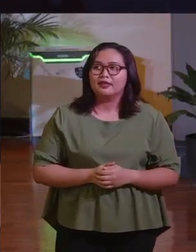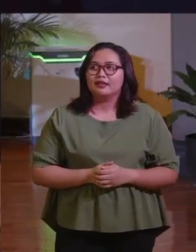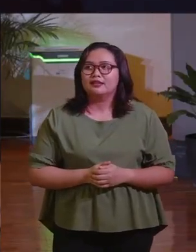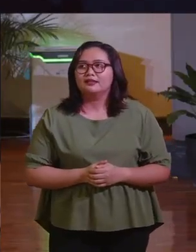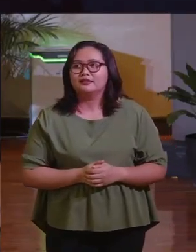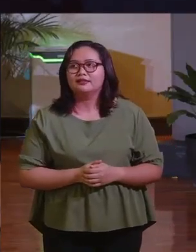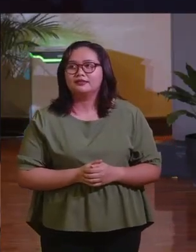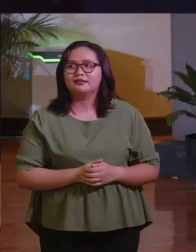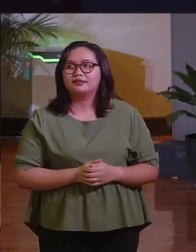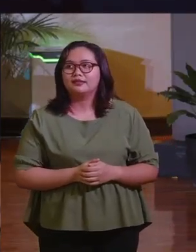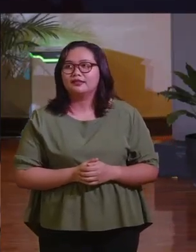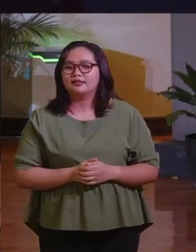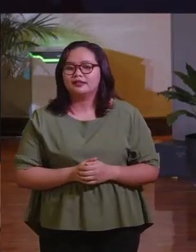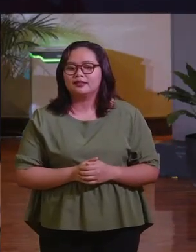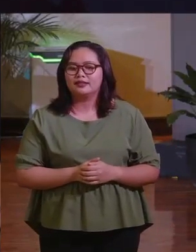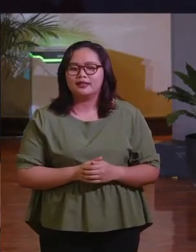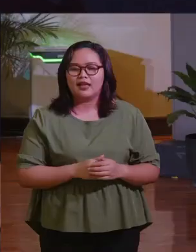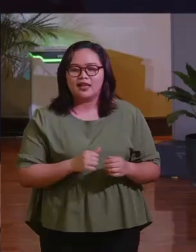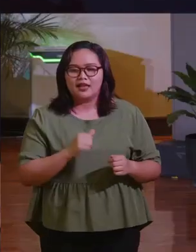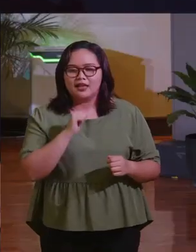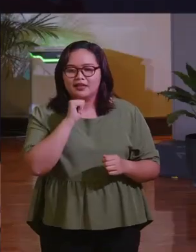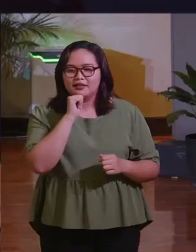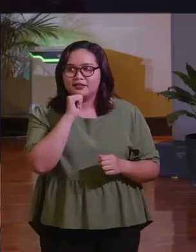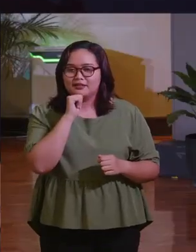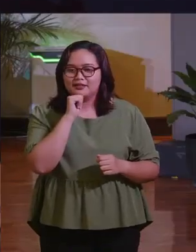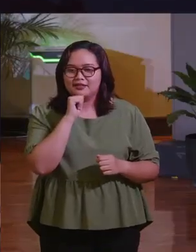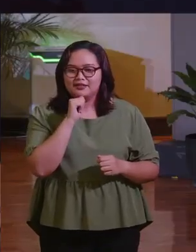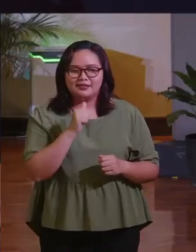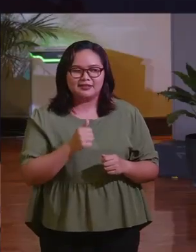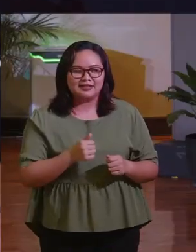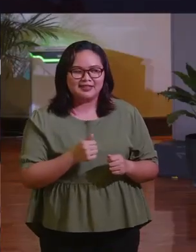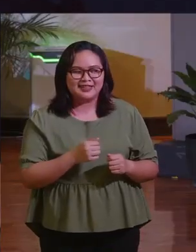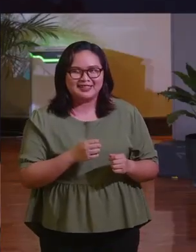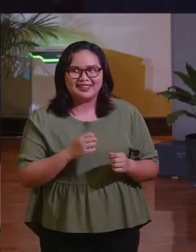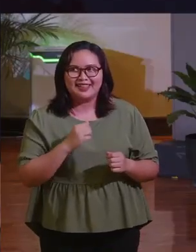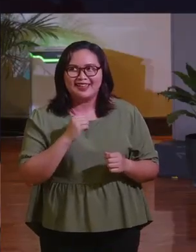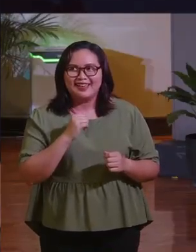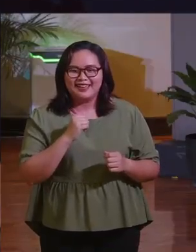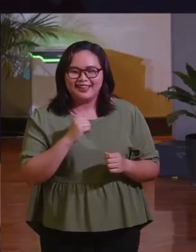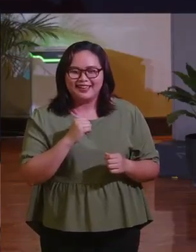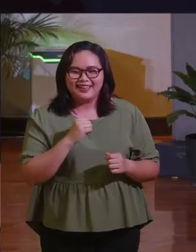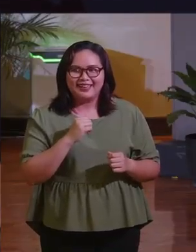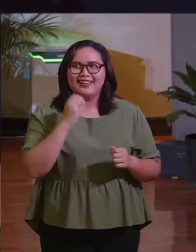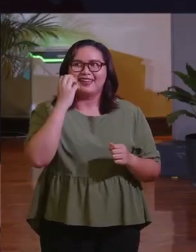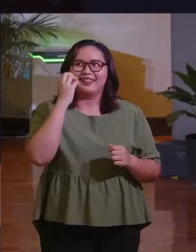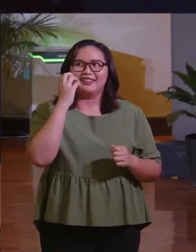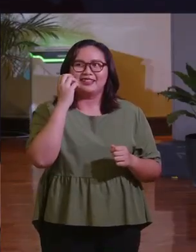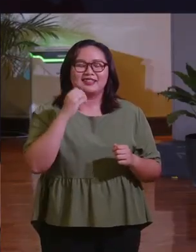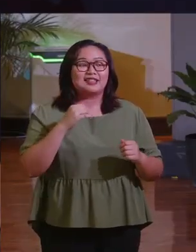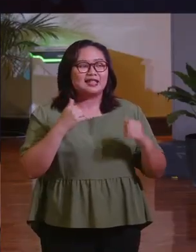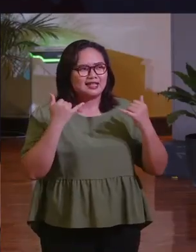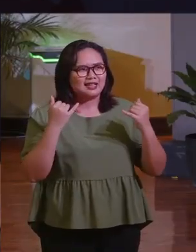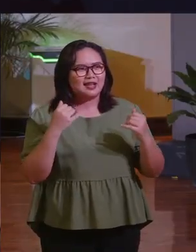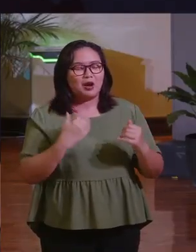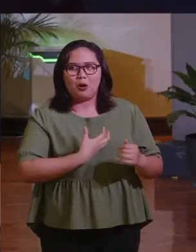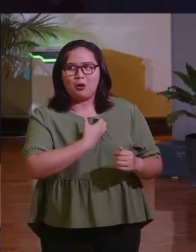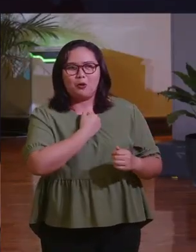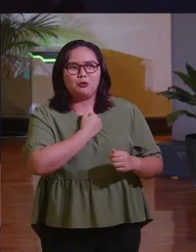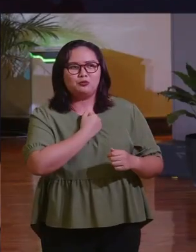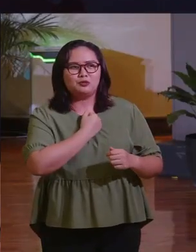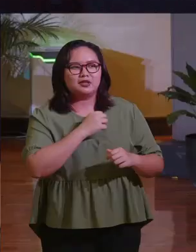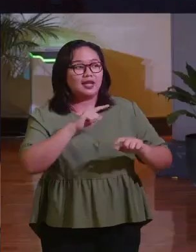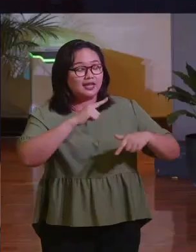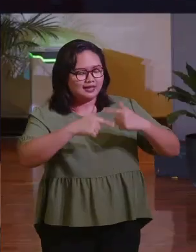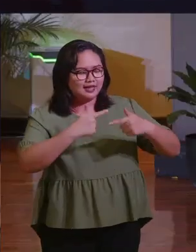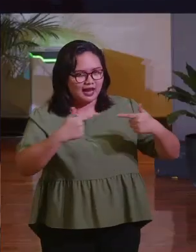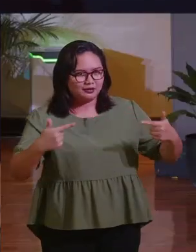Hindi naman po kapulaan 'yon, no? Maganda po sana na ang kanilang sariling wika, no?